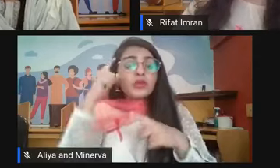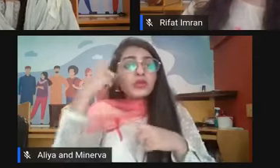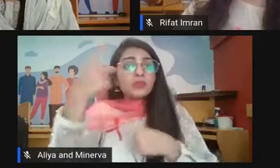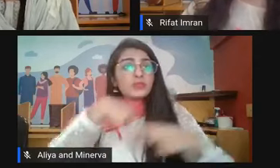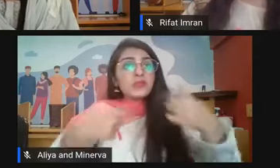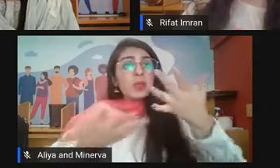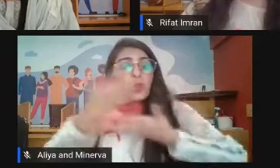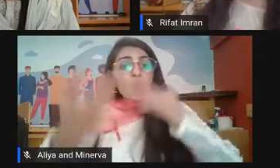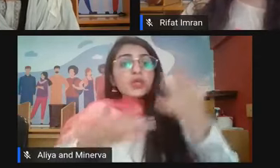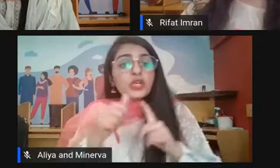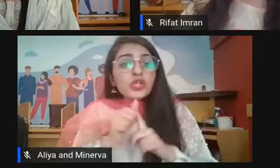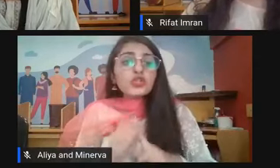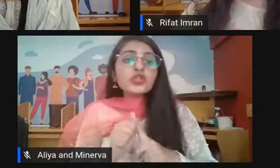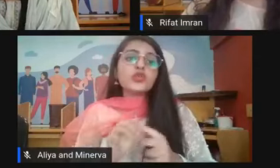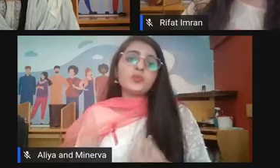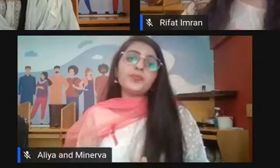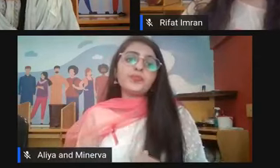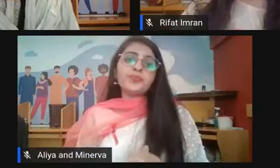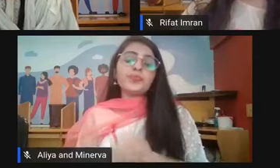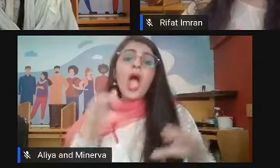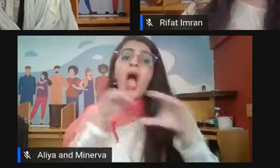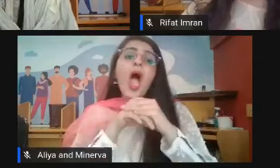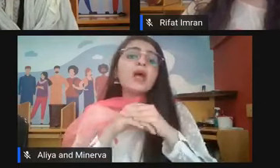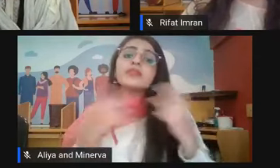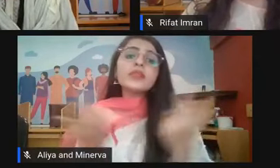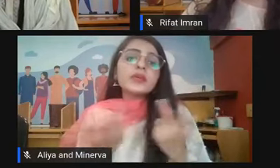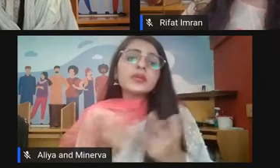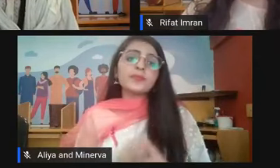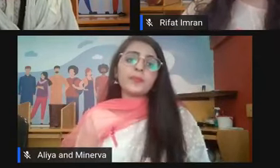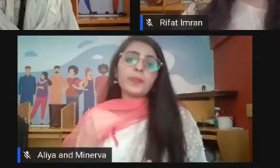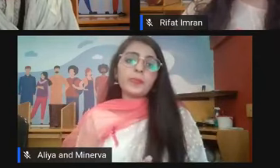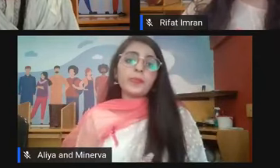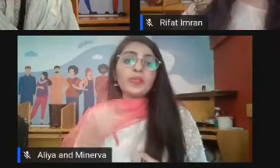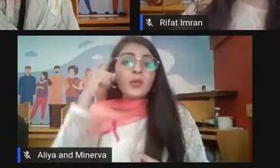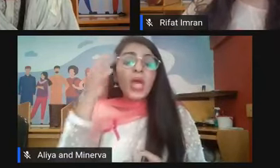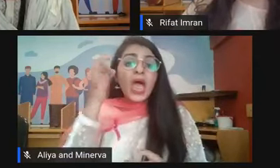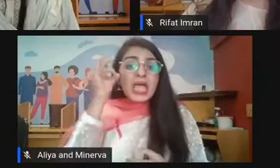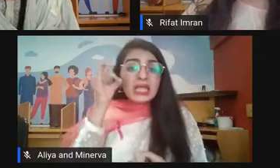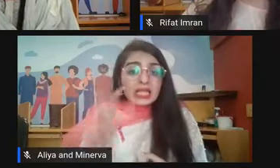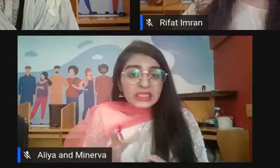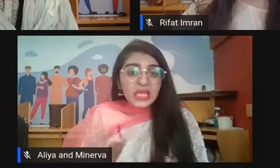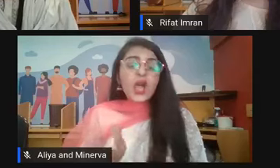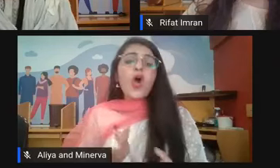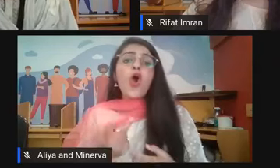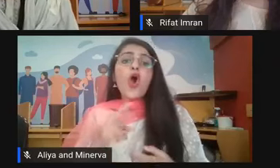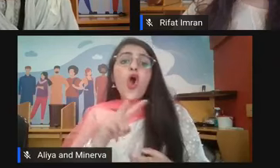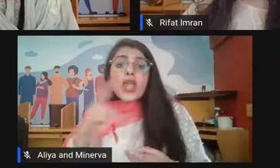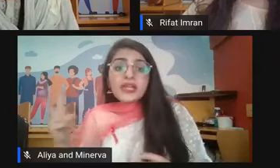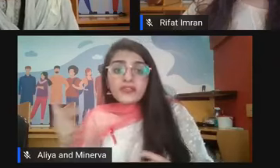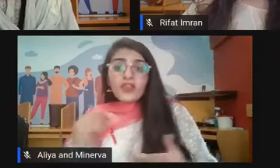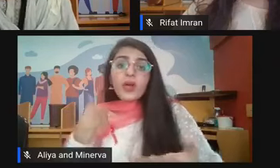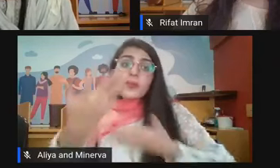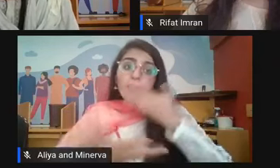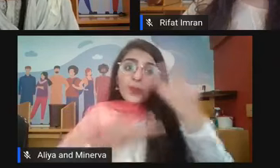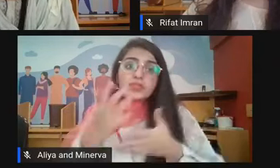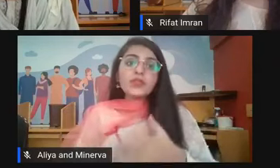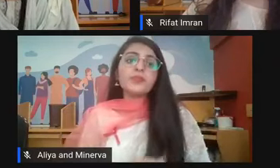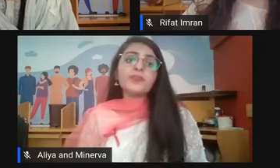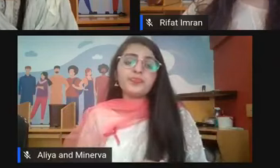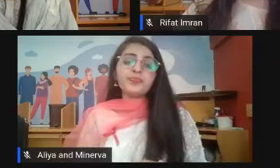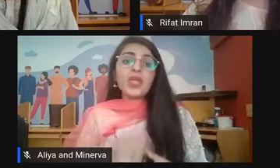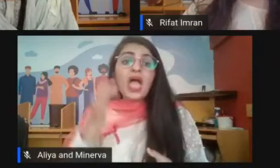डिस्कस इज द कॉजेटिव फैक्टर्स एंड द रिस्क फैक्टर्स. वॉट आर रिस्क